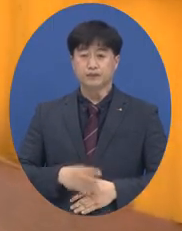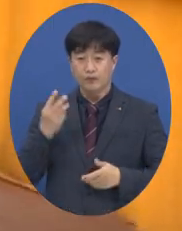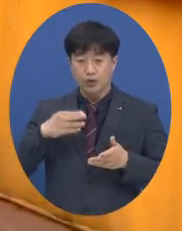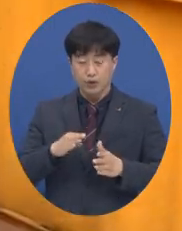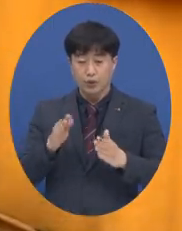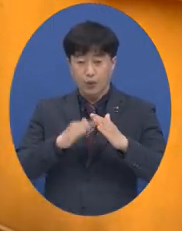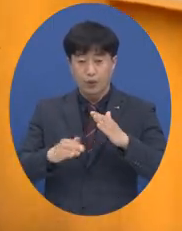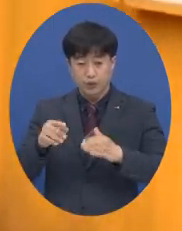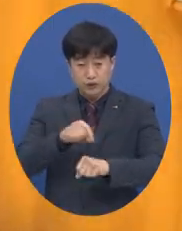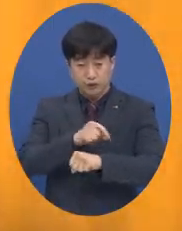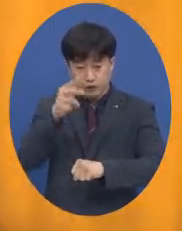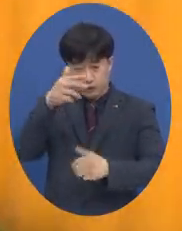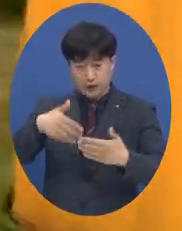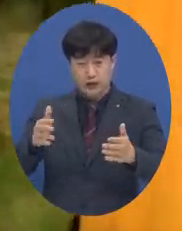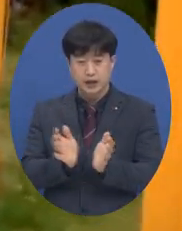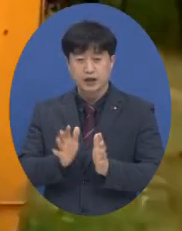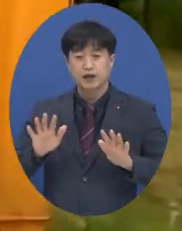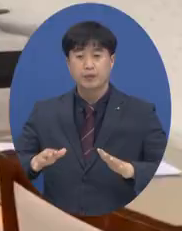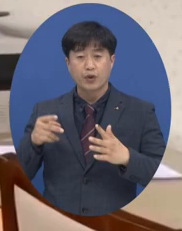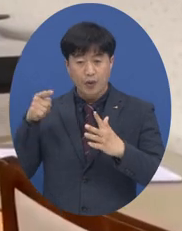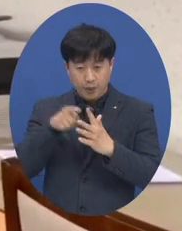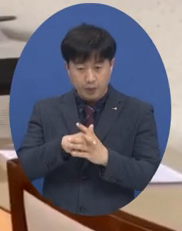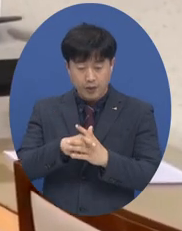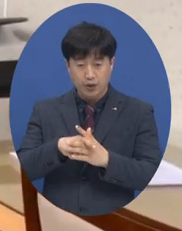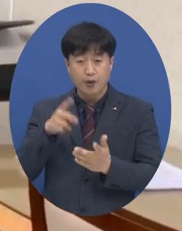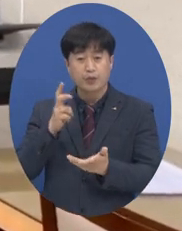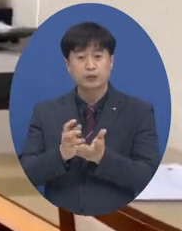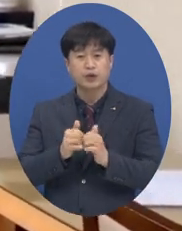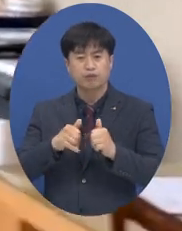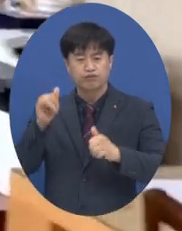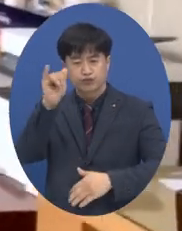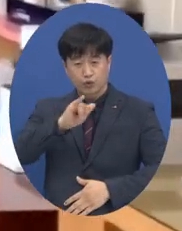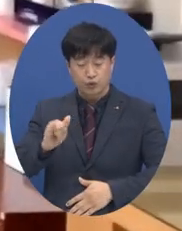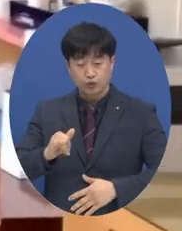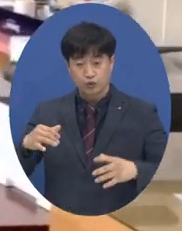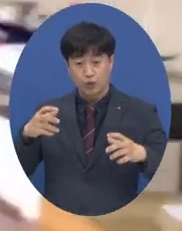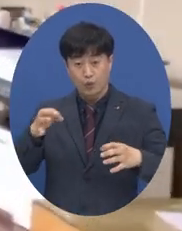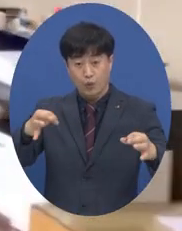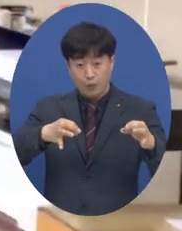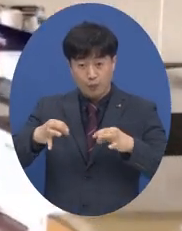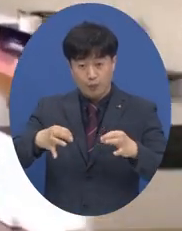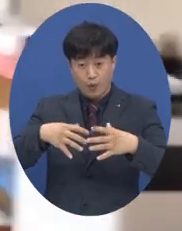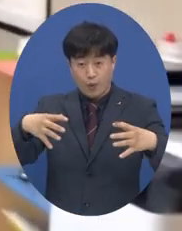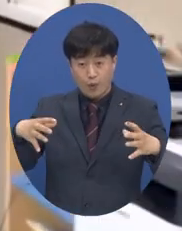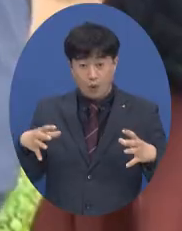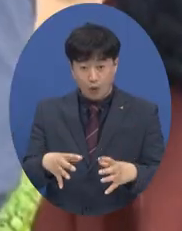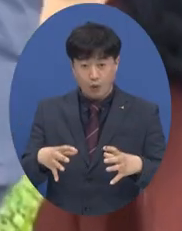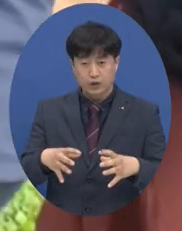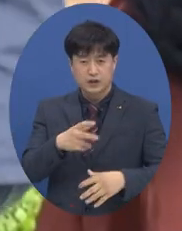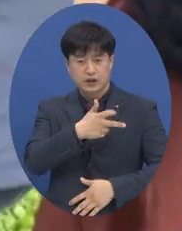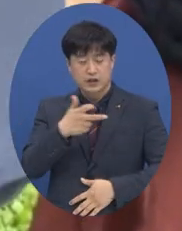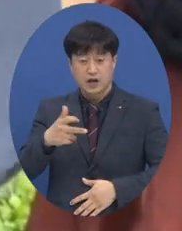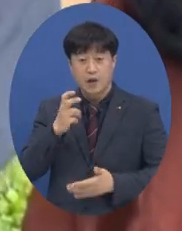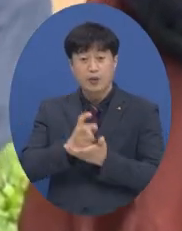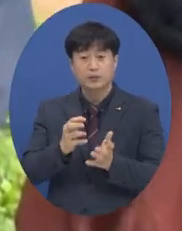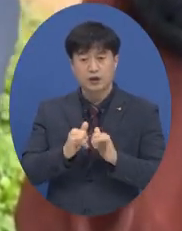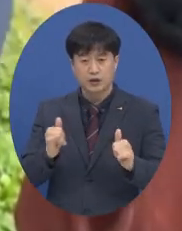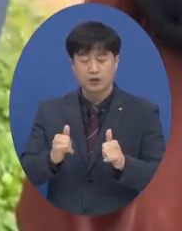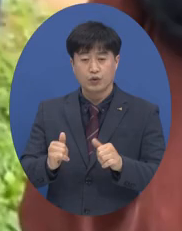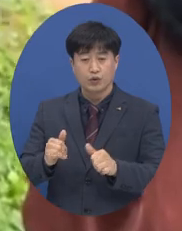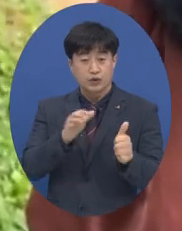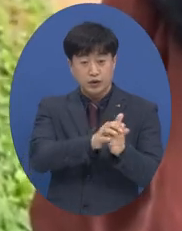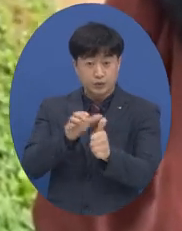경기도 공정 특사경 은 이번에 적발된 법인이 전국적으로 모금 활동을 하는 대형 법인은 점을 두고 위탁운영을 하는